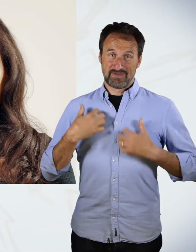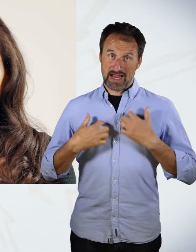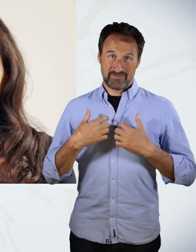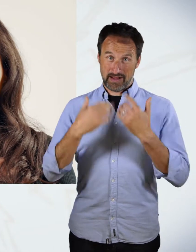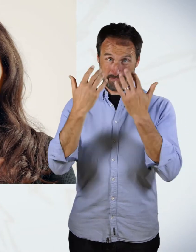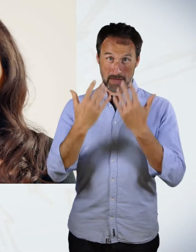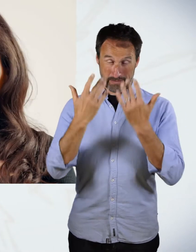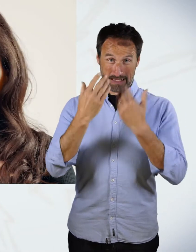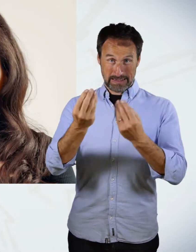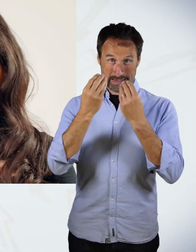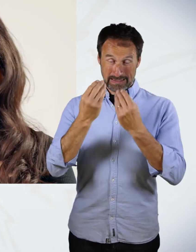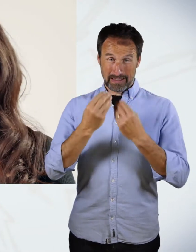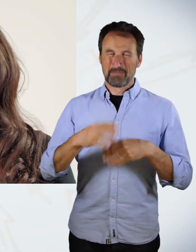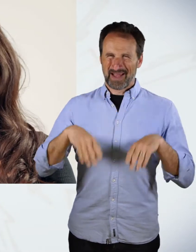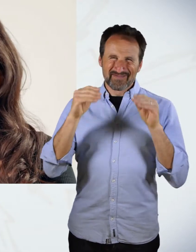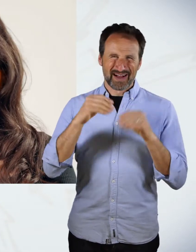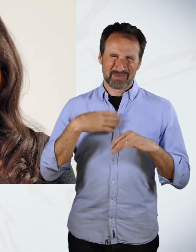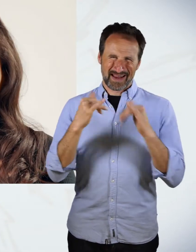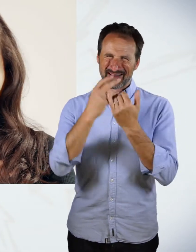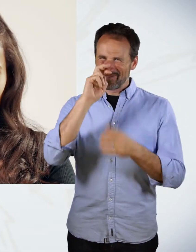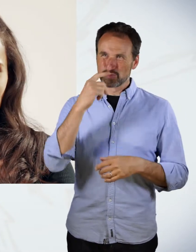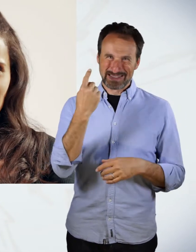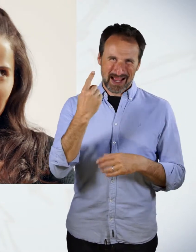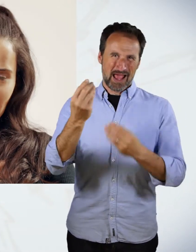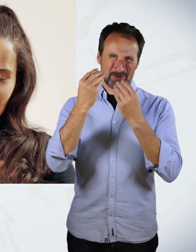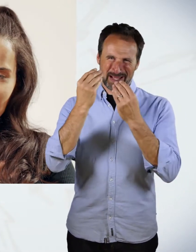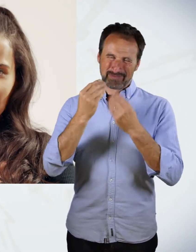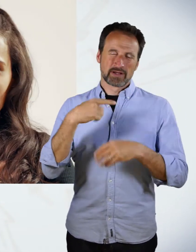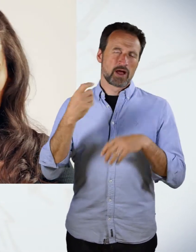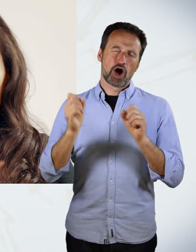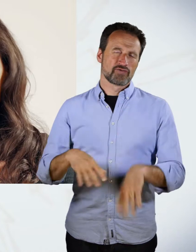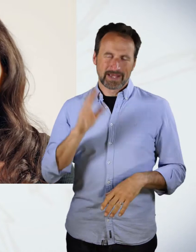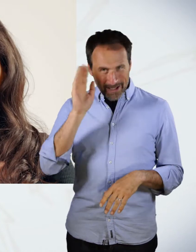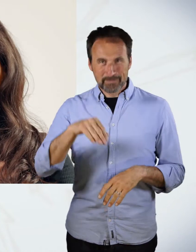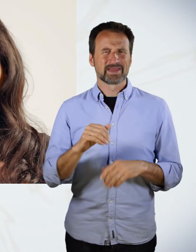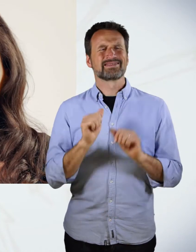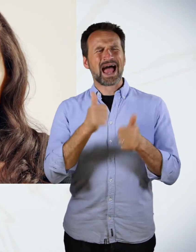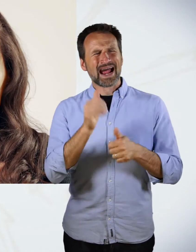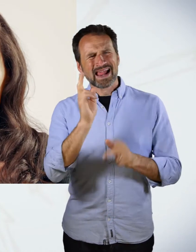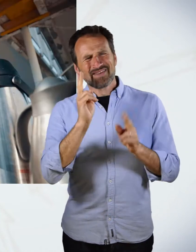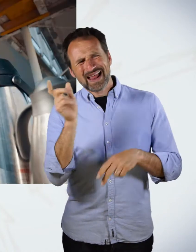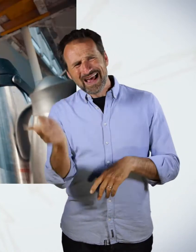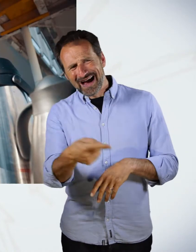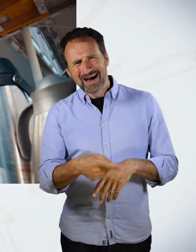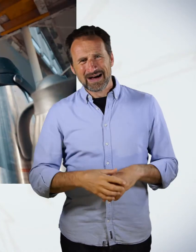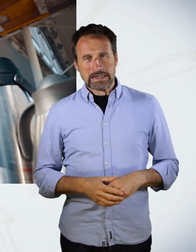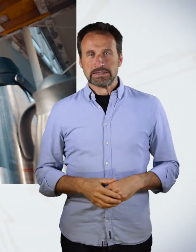die ersten Jahre an mir das selbst beizubringen und dann irgendwann haben sie es aufgegeben, haben gedacht, naja, dann geht zur Nachhilfelehrerin, vielleicht kriegt es die